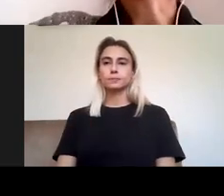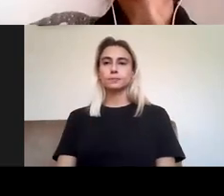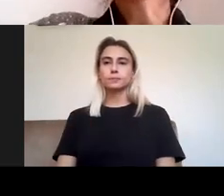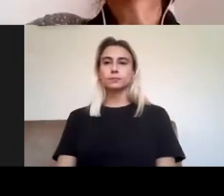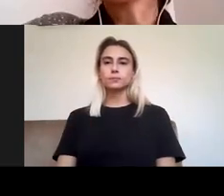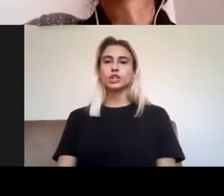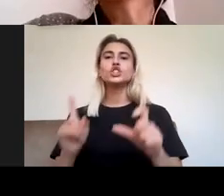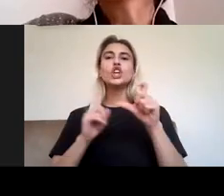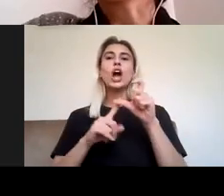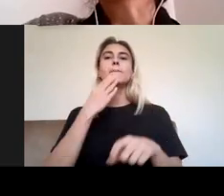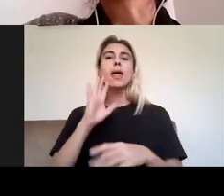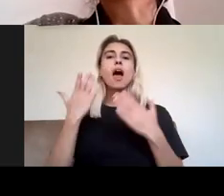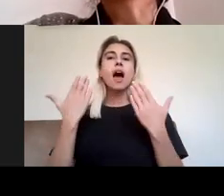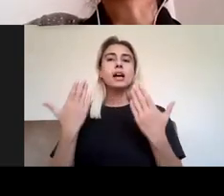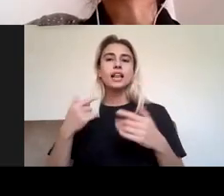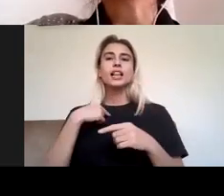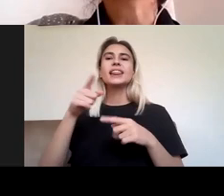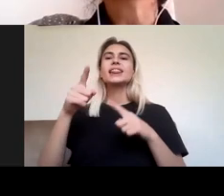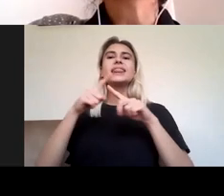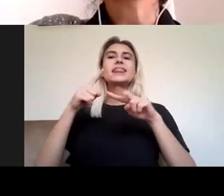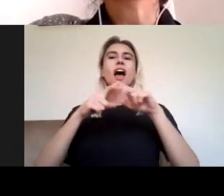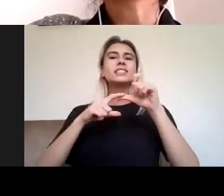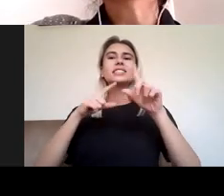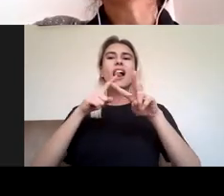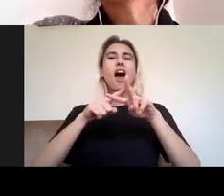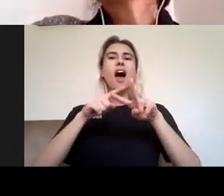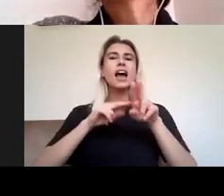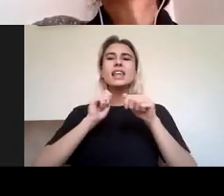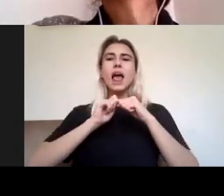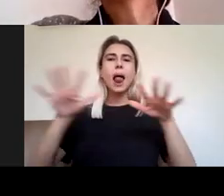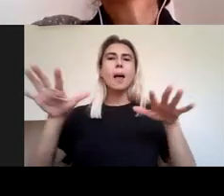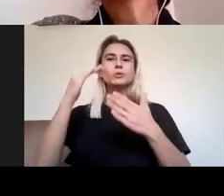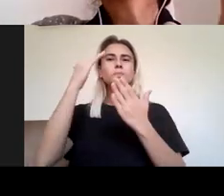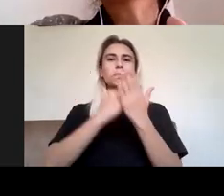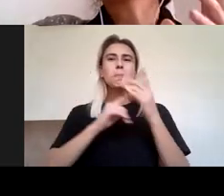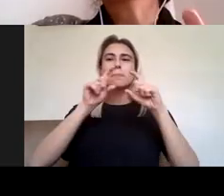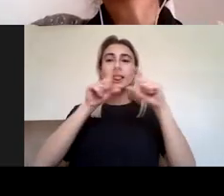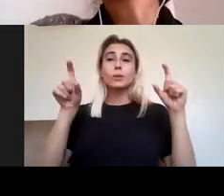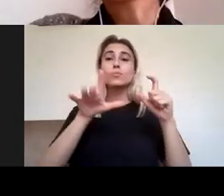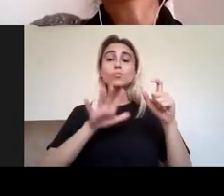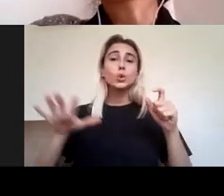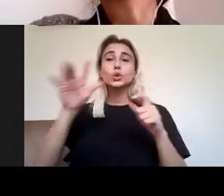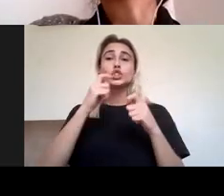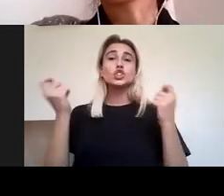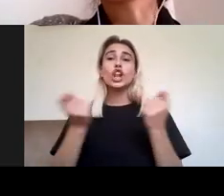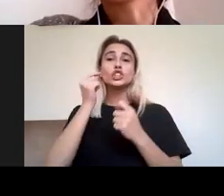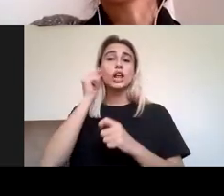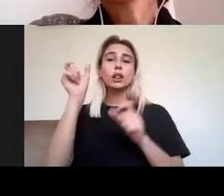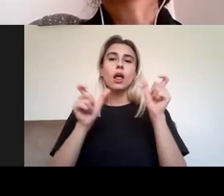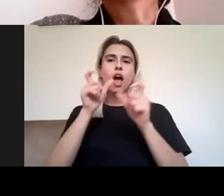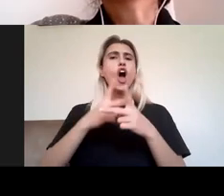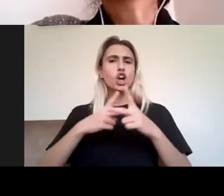Çağrı Bey, aslında şu anda taslak olarak yayınlanmış metin bütün bu sahada çalışmış olan kişilere